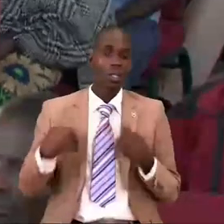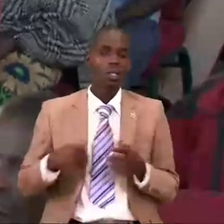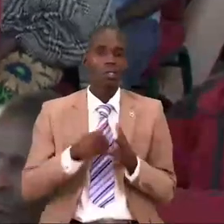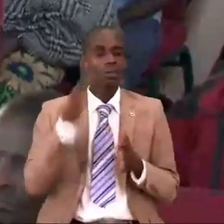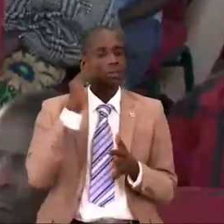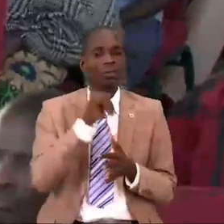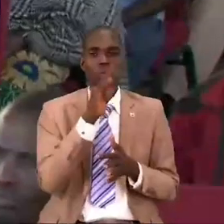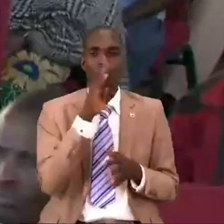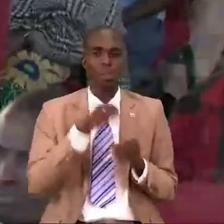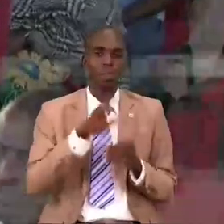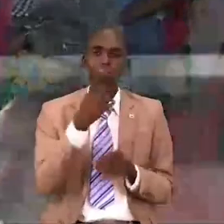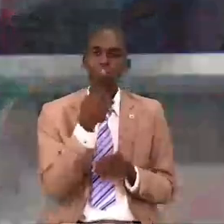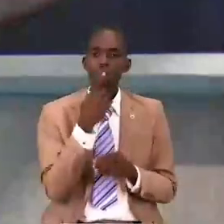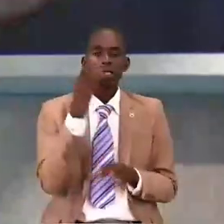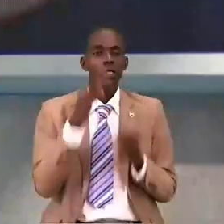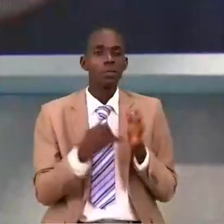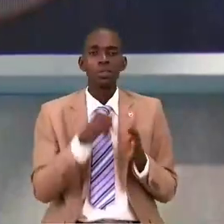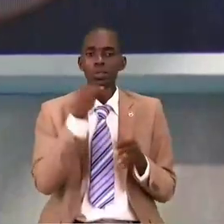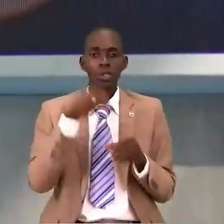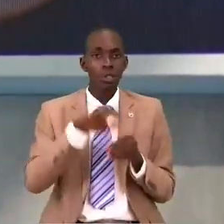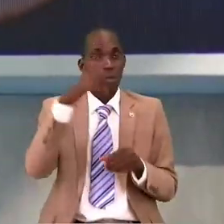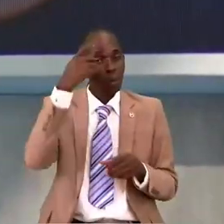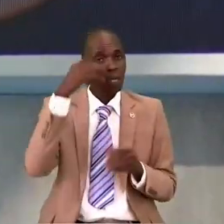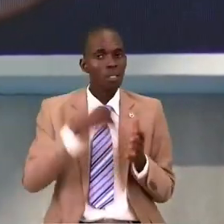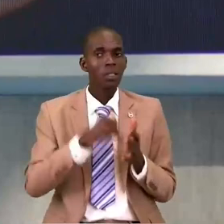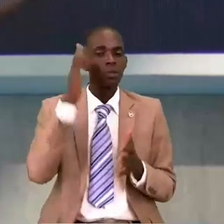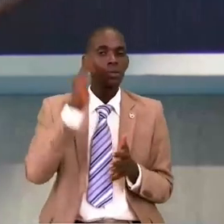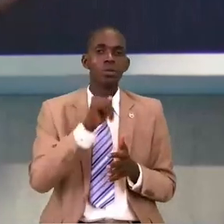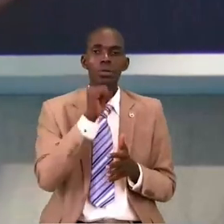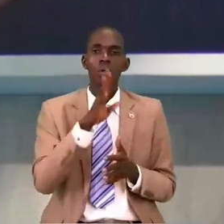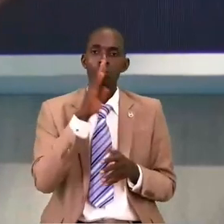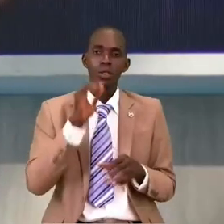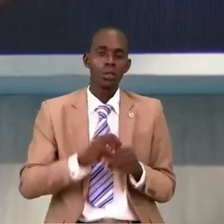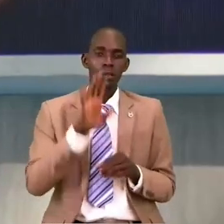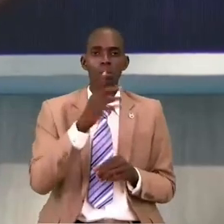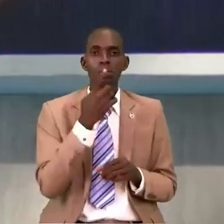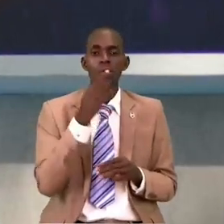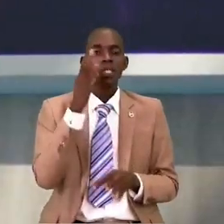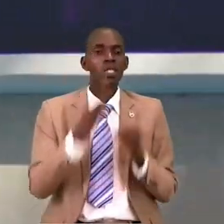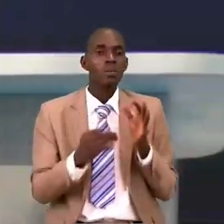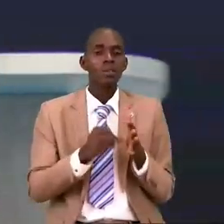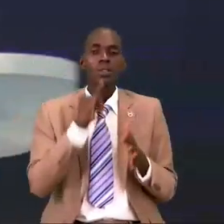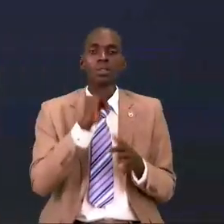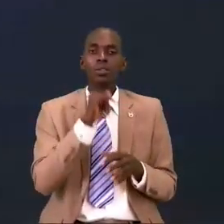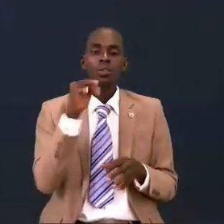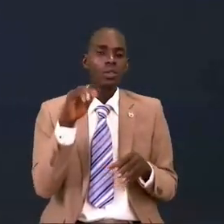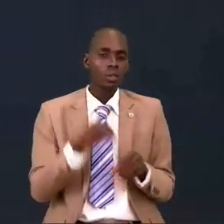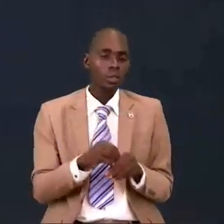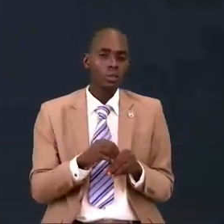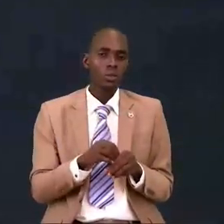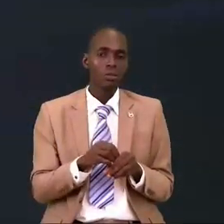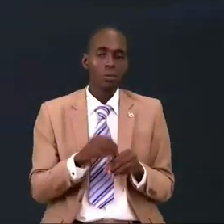dans ta bouche. Si ça ne doit pas quitter ta bouche, ça ne doit pas quitter ton cœur. Ça ne doit pas